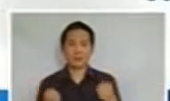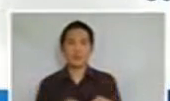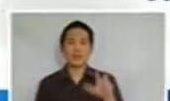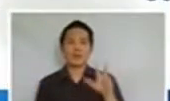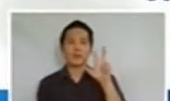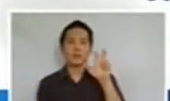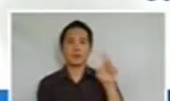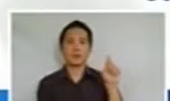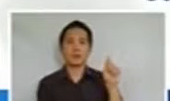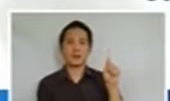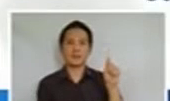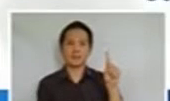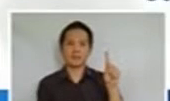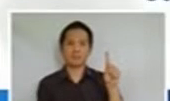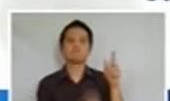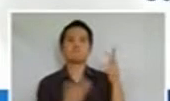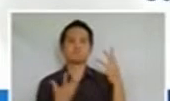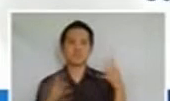sa